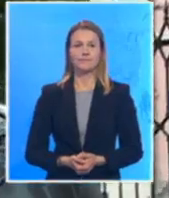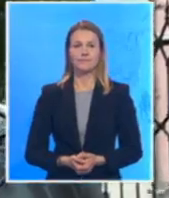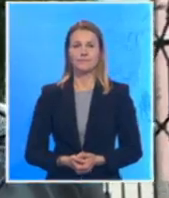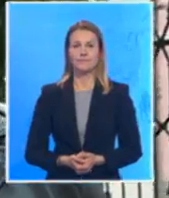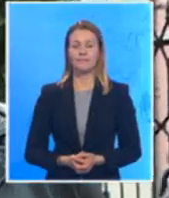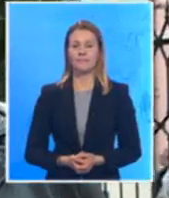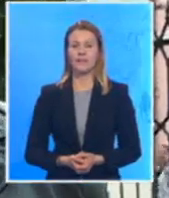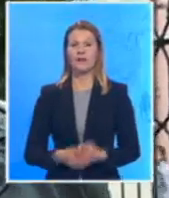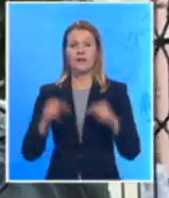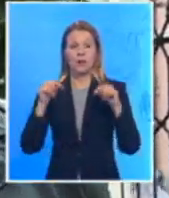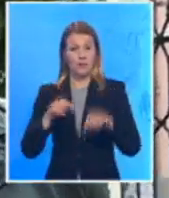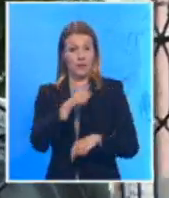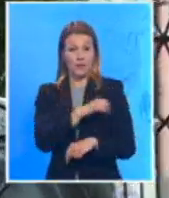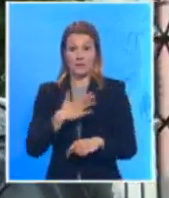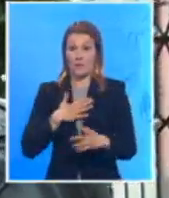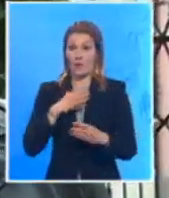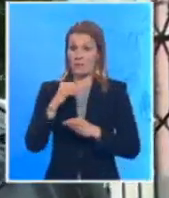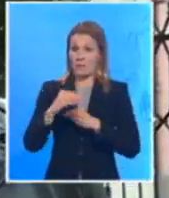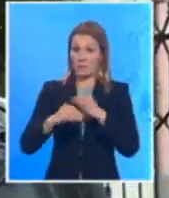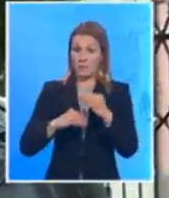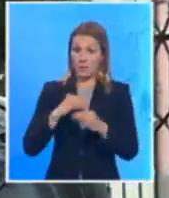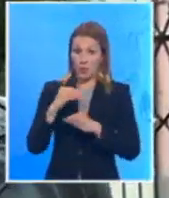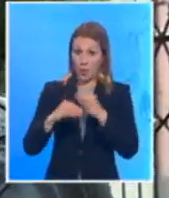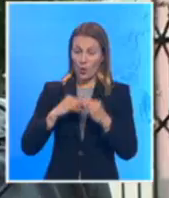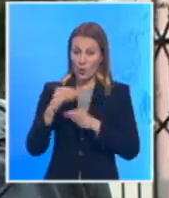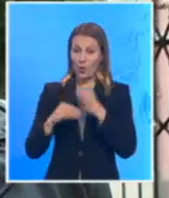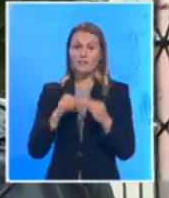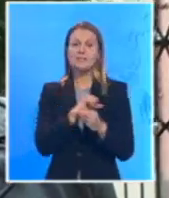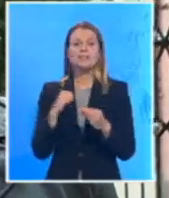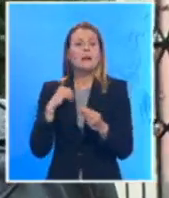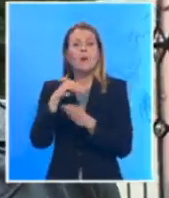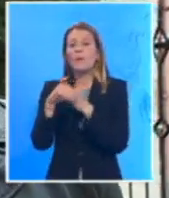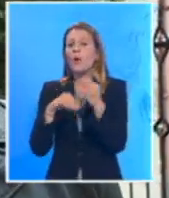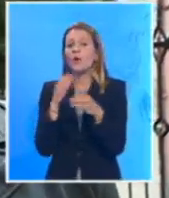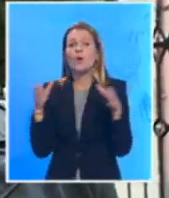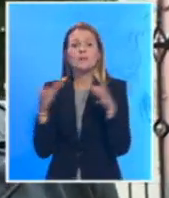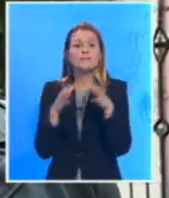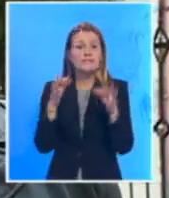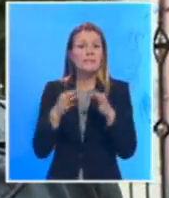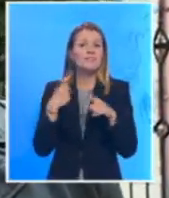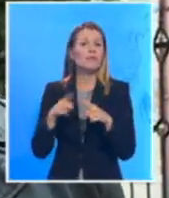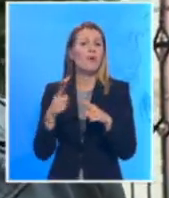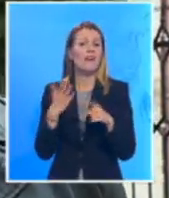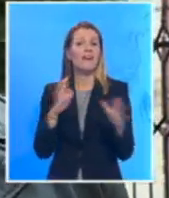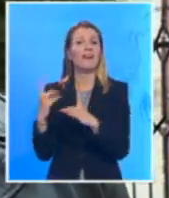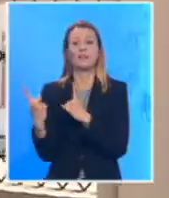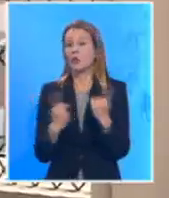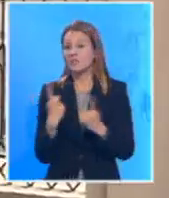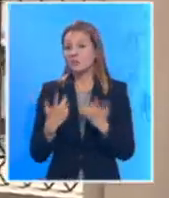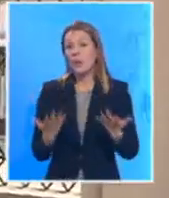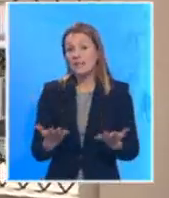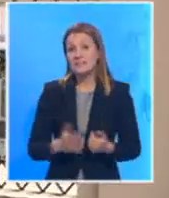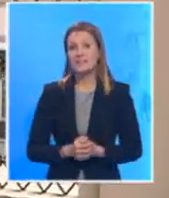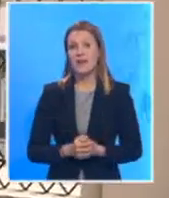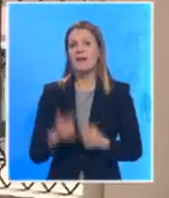Ove godine ćemo moja porodica poslati u isključivo porodičnom krugu s raznom vanrednom situaciji koja je na snazi. U